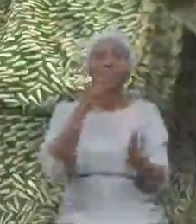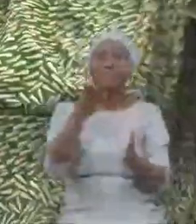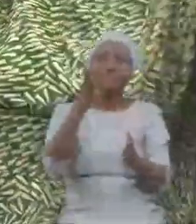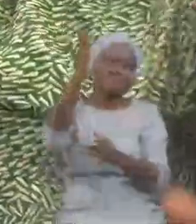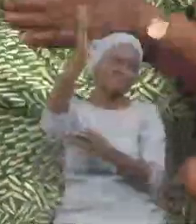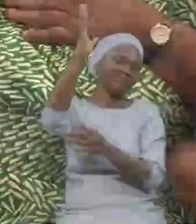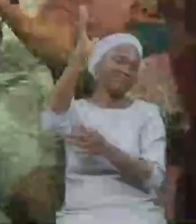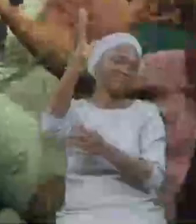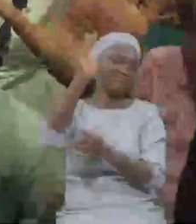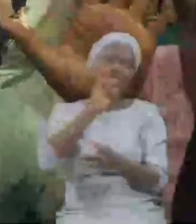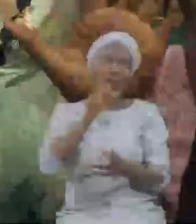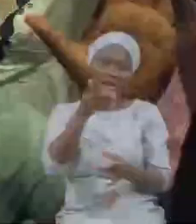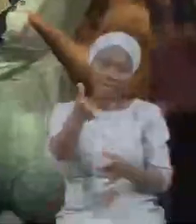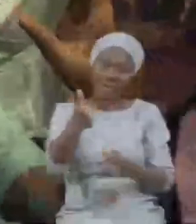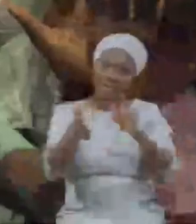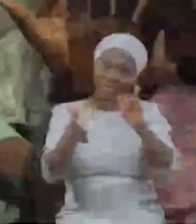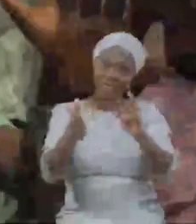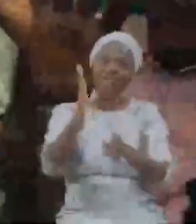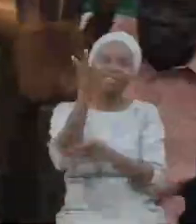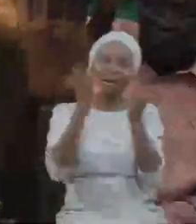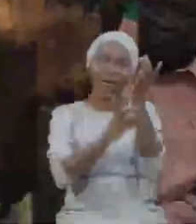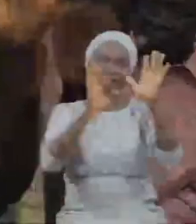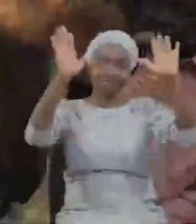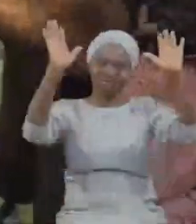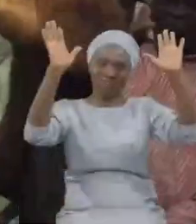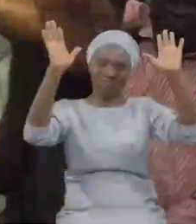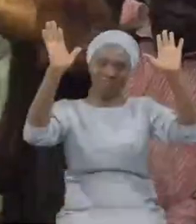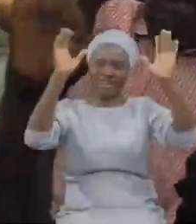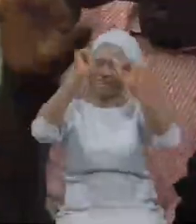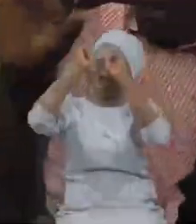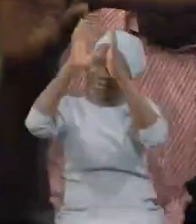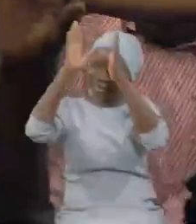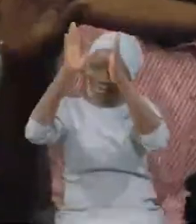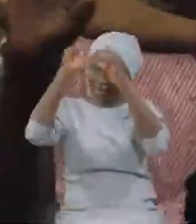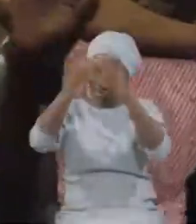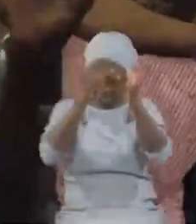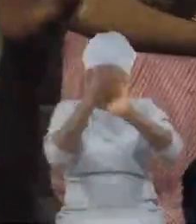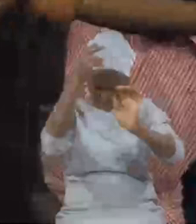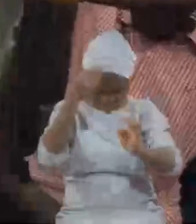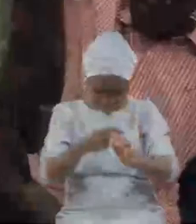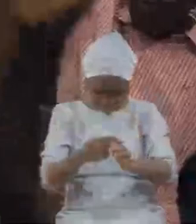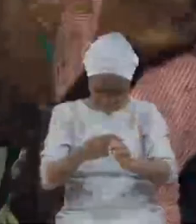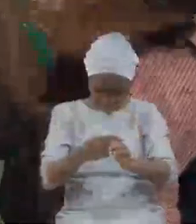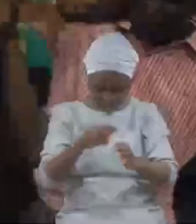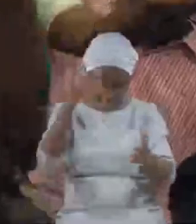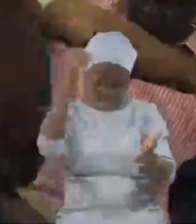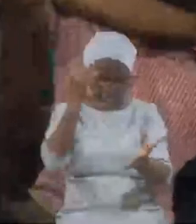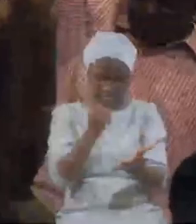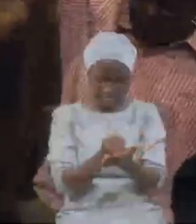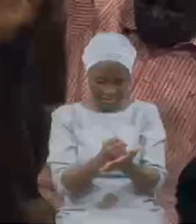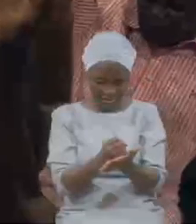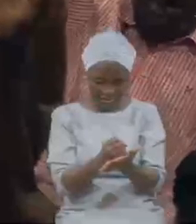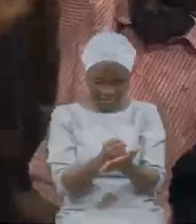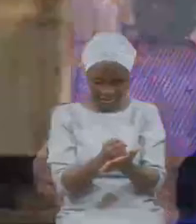Où est la personne? Levez les mains là. Père, au nom de Jésus.